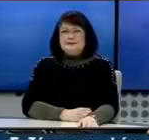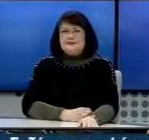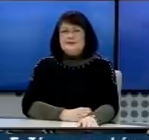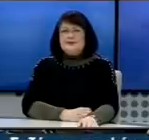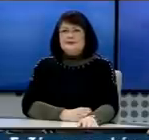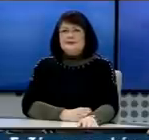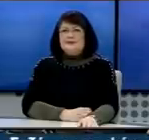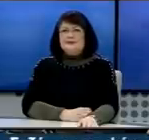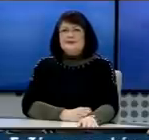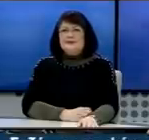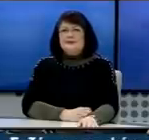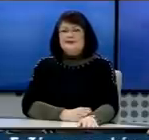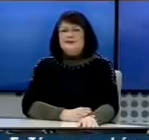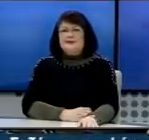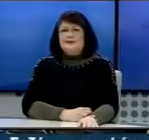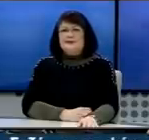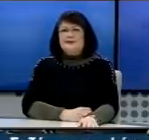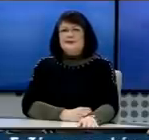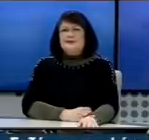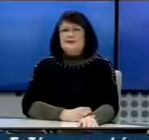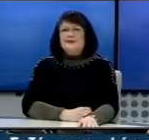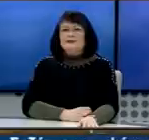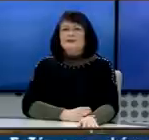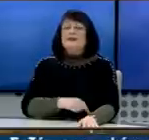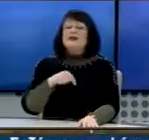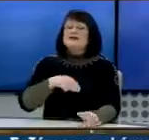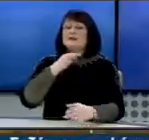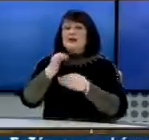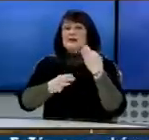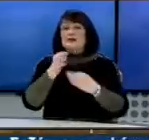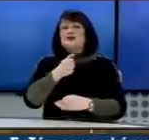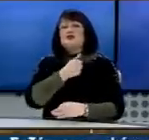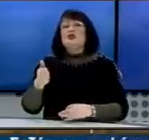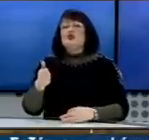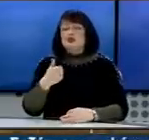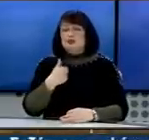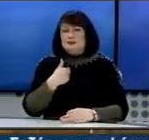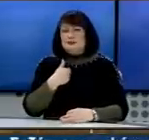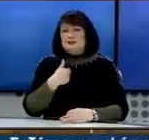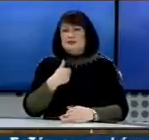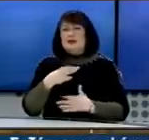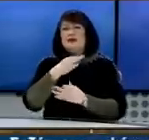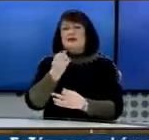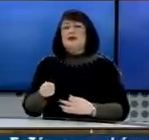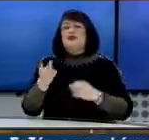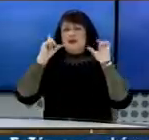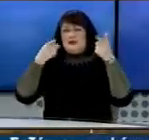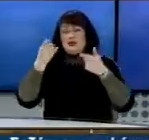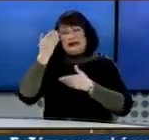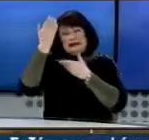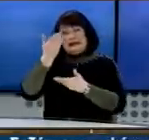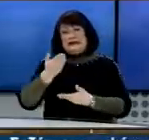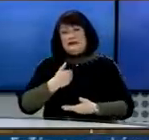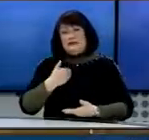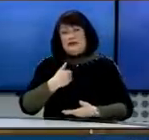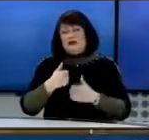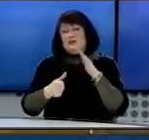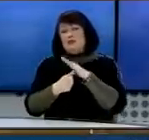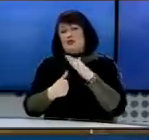ησυχία παρακαλώ. Θα μιλήσω σήμερα μόνο για λογαριασμό της παράταξης της οποίας έχω την τιμή να